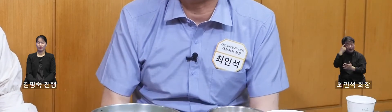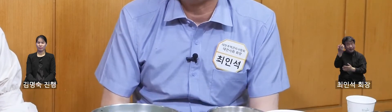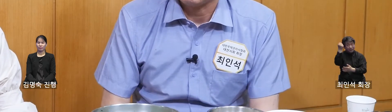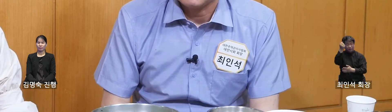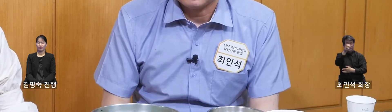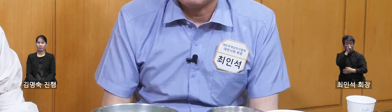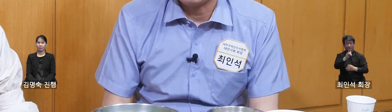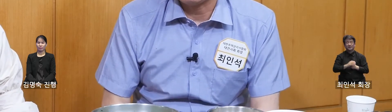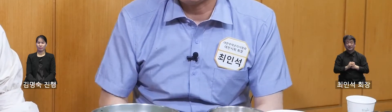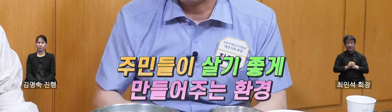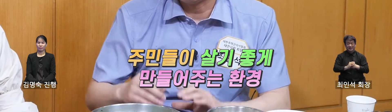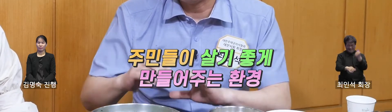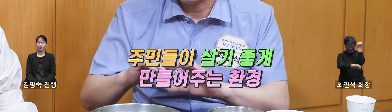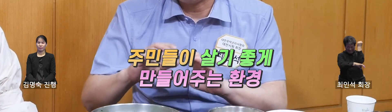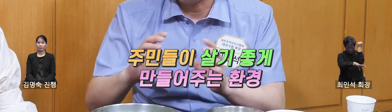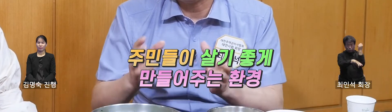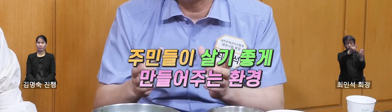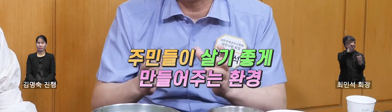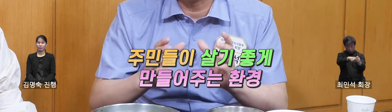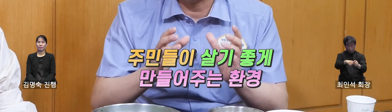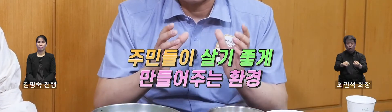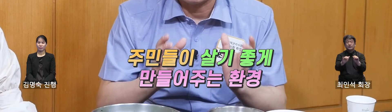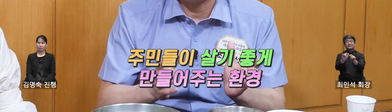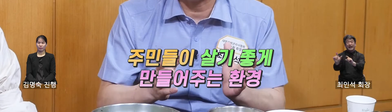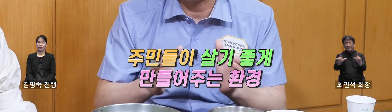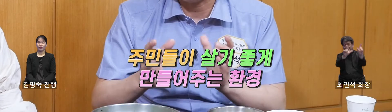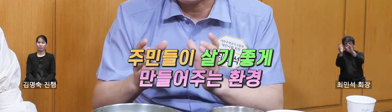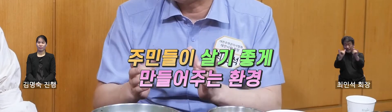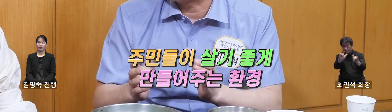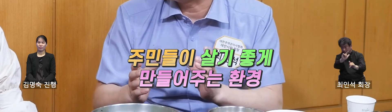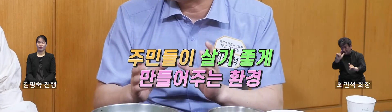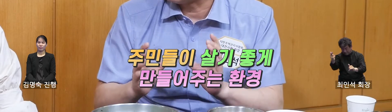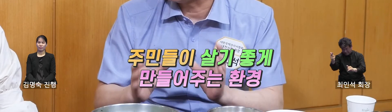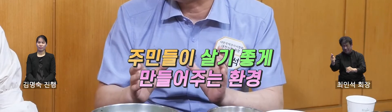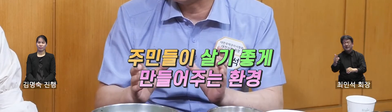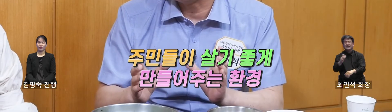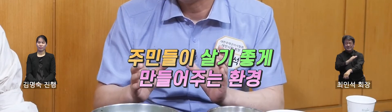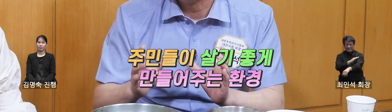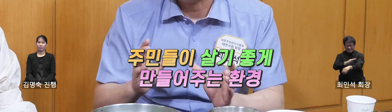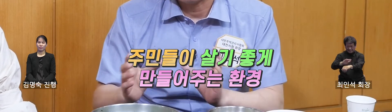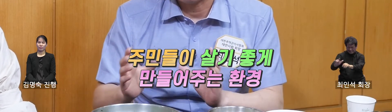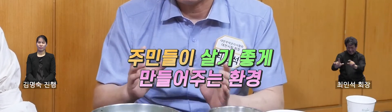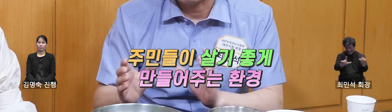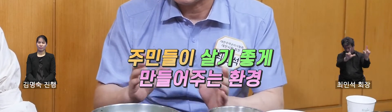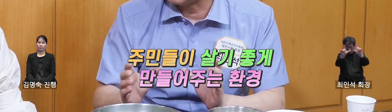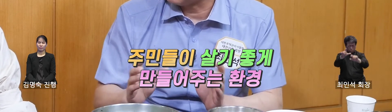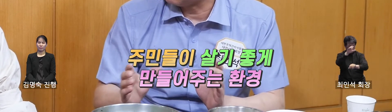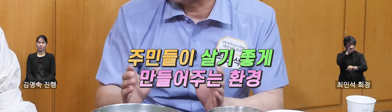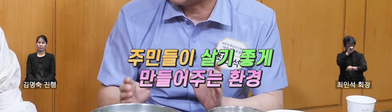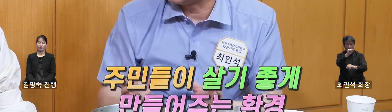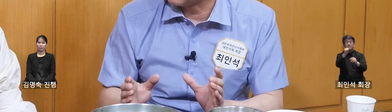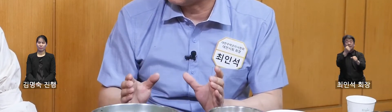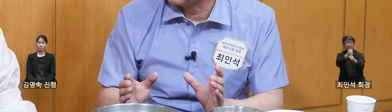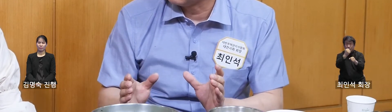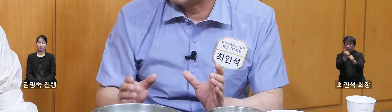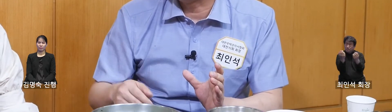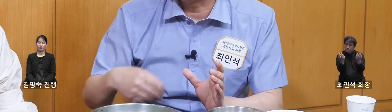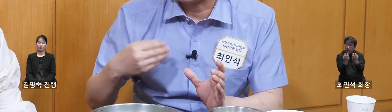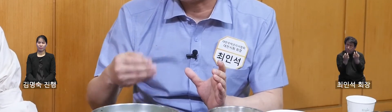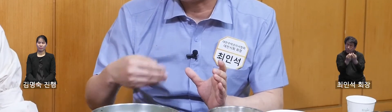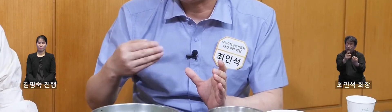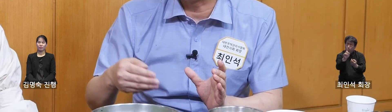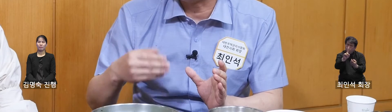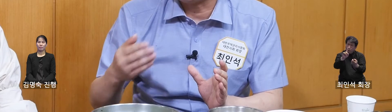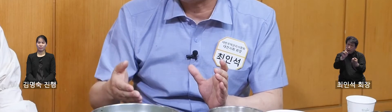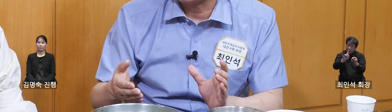합니다. 그래서 기본적으로 우리 주민들이 살기 좋게 만들어가는 그런 환경을 소장들이 어떻게 활동해서 만드냐 이런